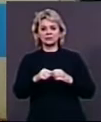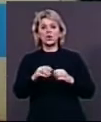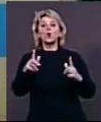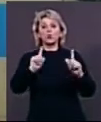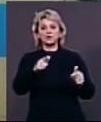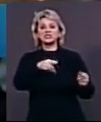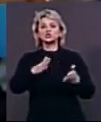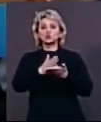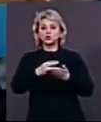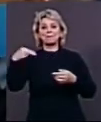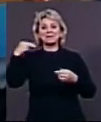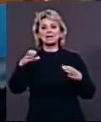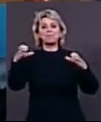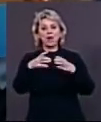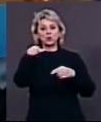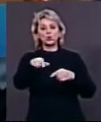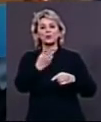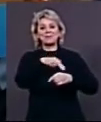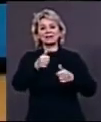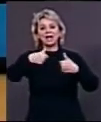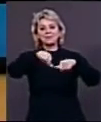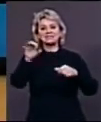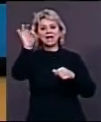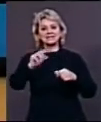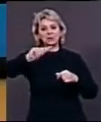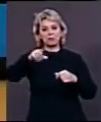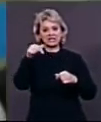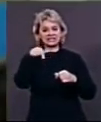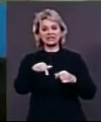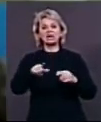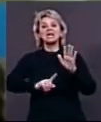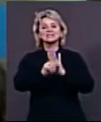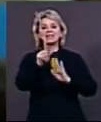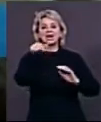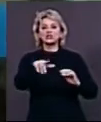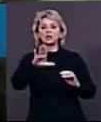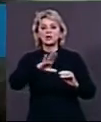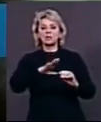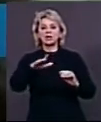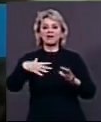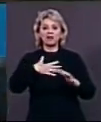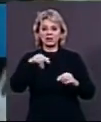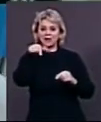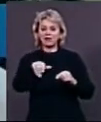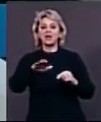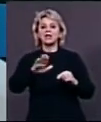Годен к службе в президентском полку. Медкомиссия осеннего призыва. Сначала было ебал, его,